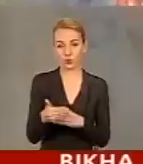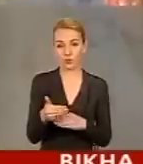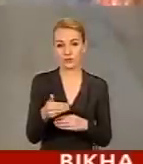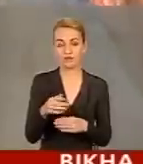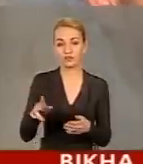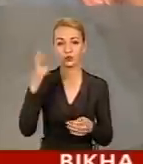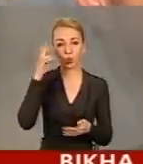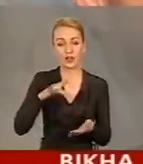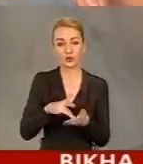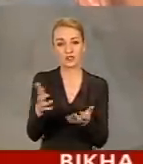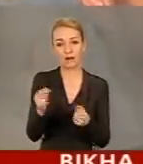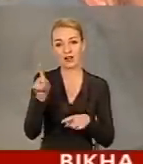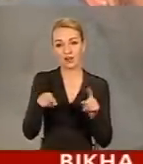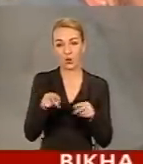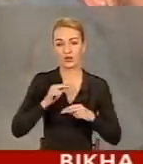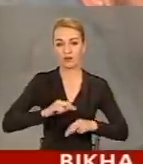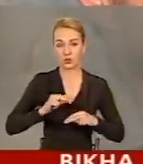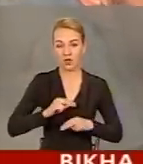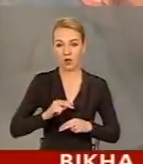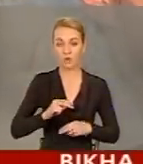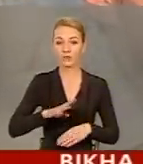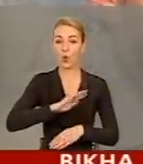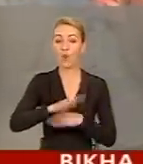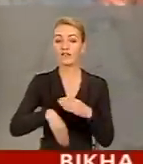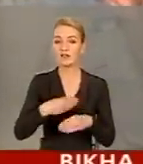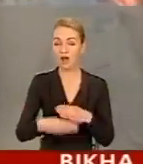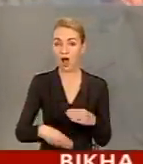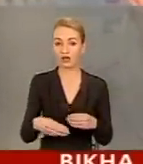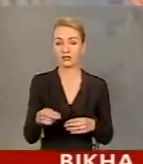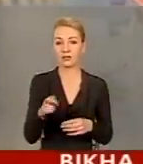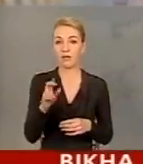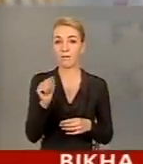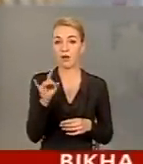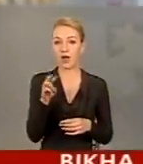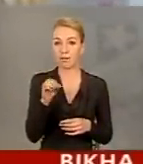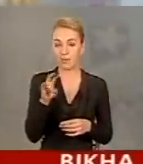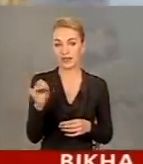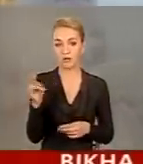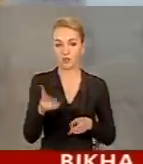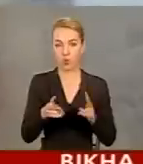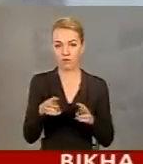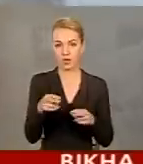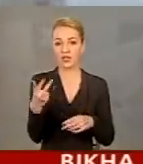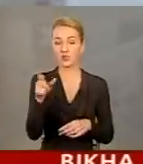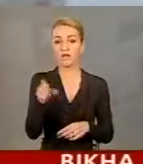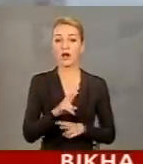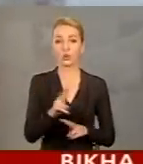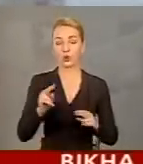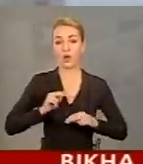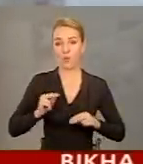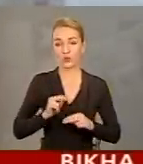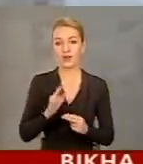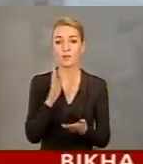персоналу. Офіціант, бармен і повар. Це три чоловіка, які